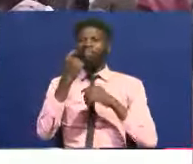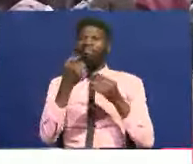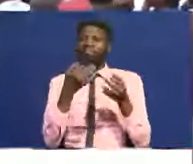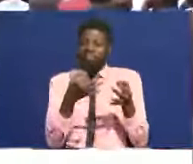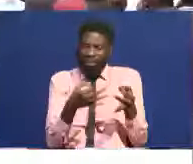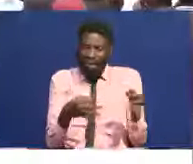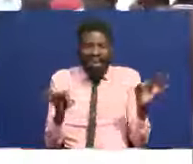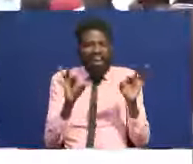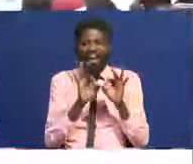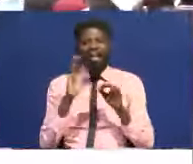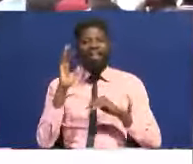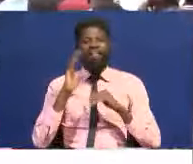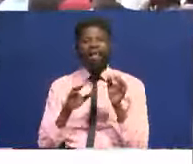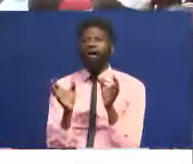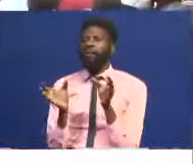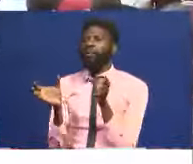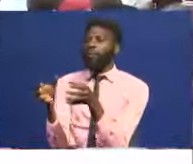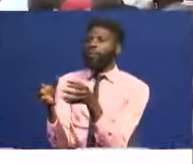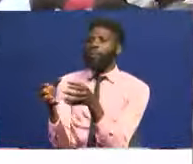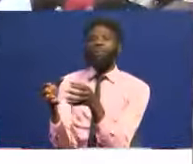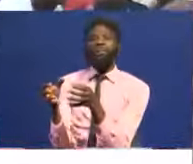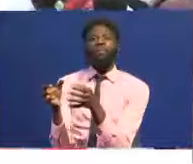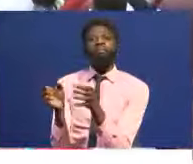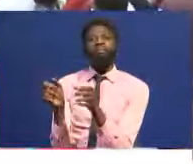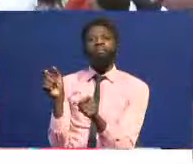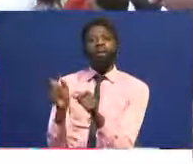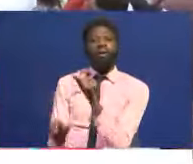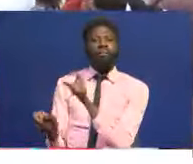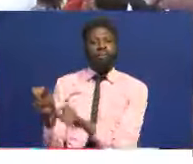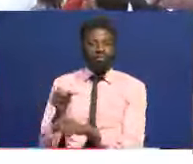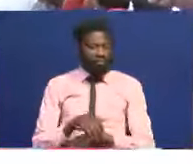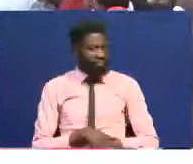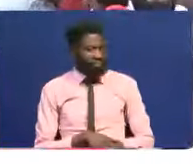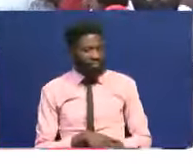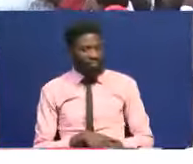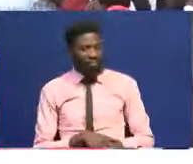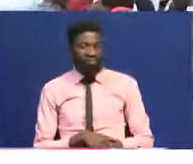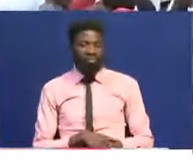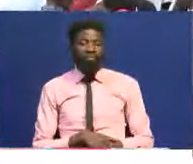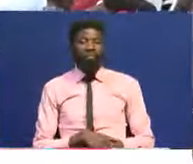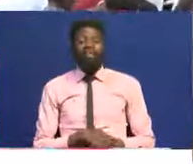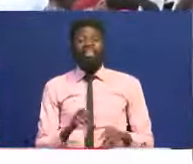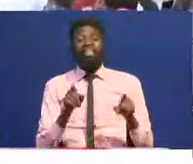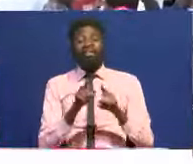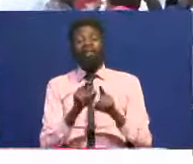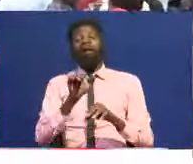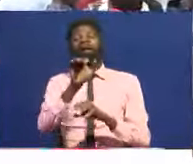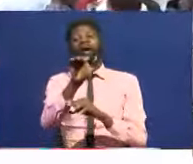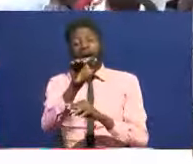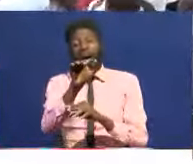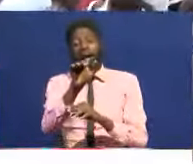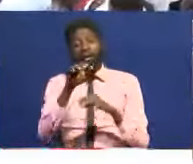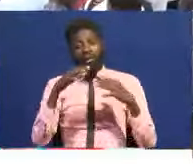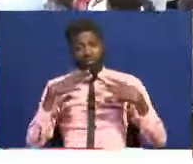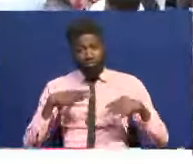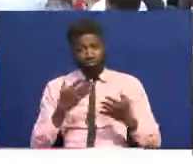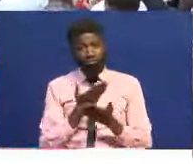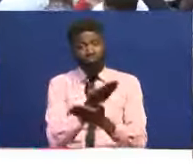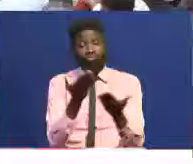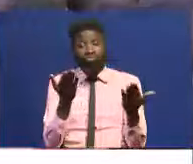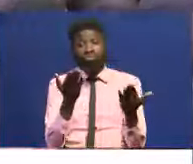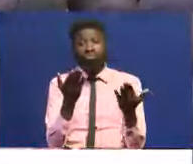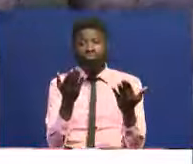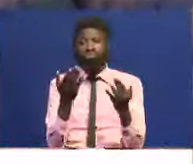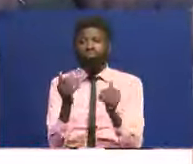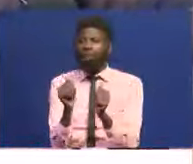of people. Aidha, alihimiza wananchi kuepuka watu wanaotumia mbinu zisizo za kidemokrasia kuyumbisha